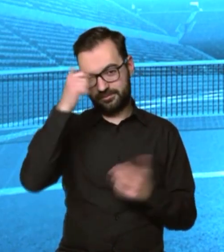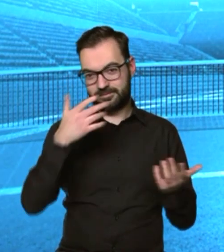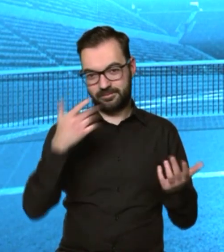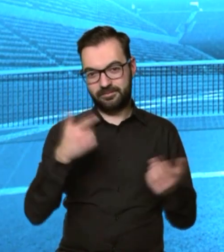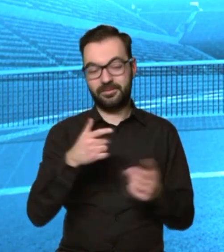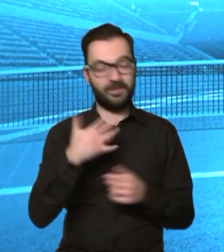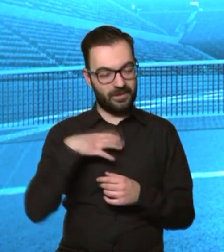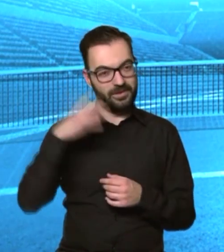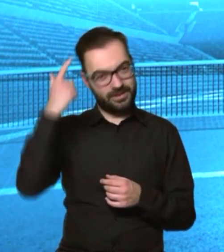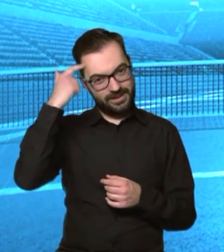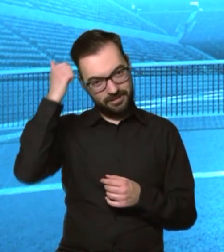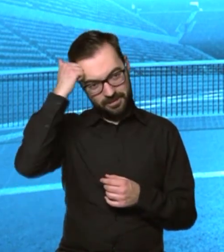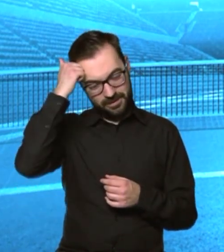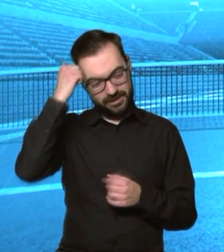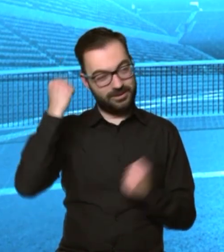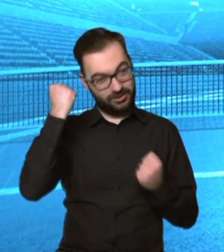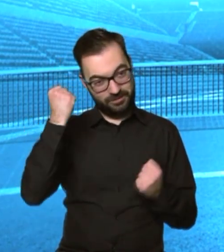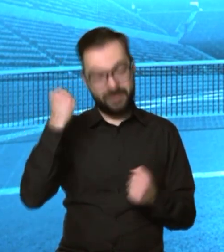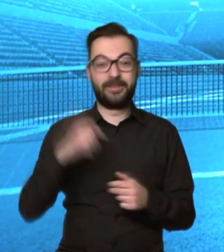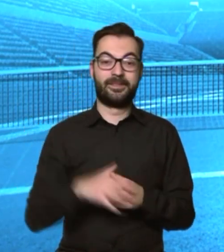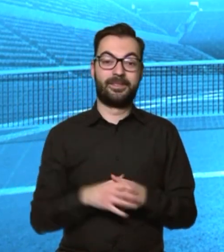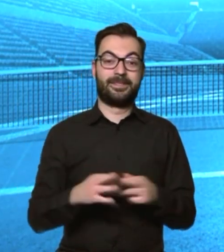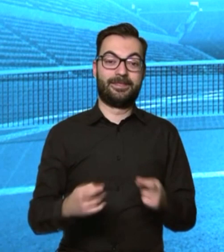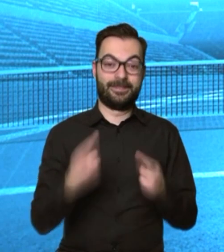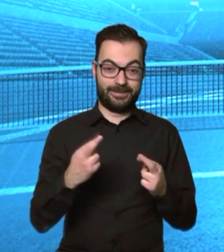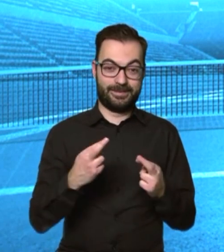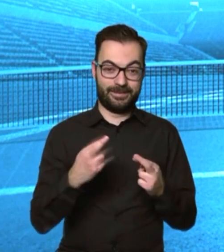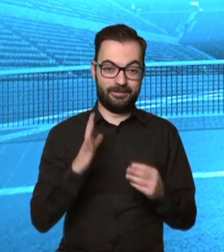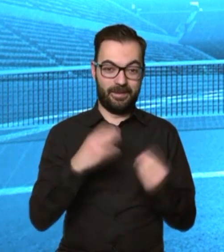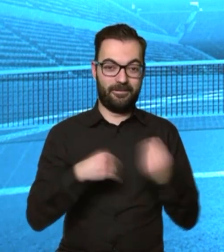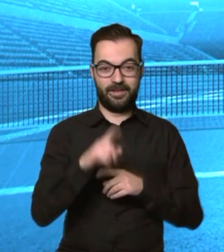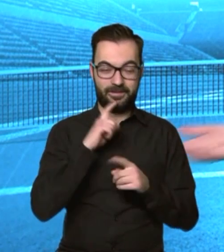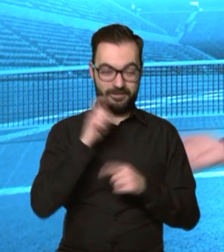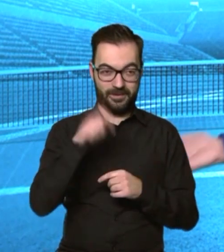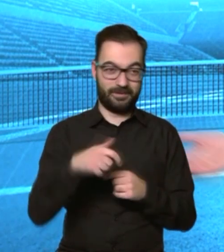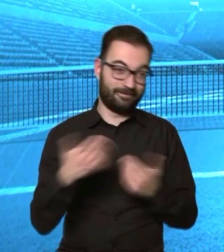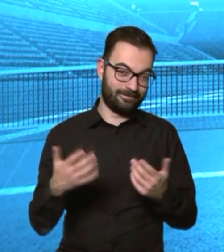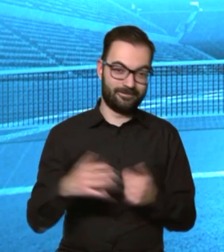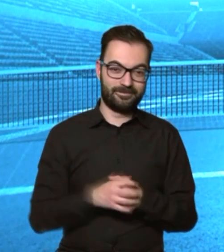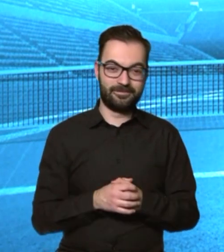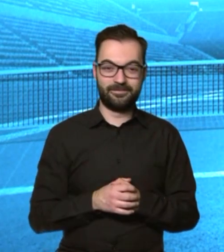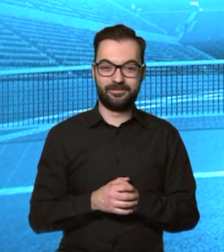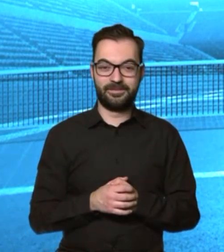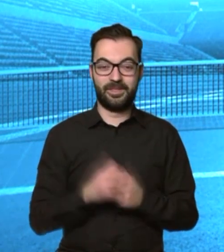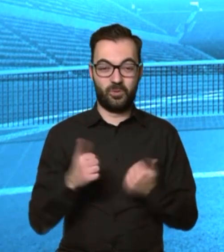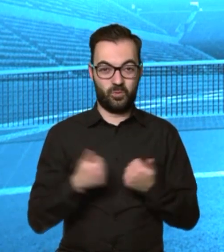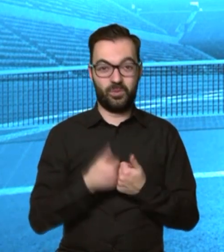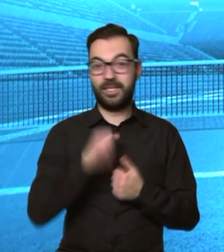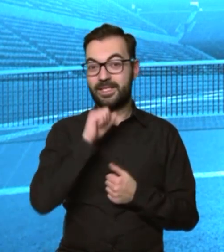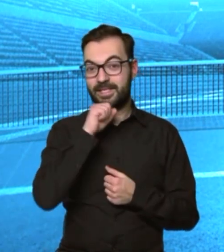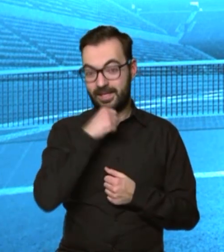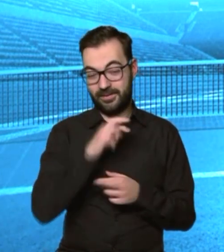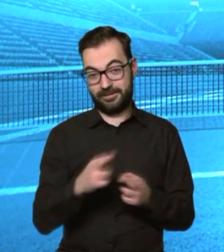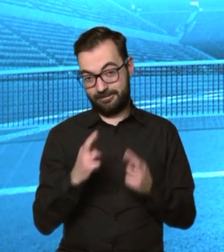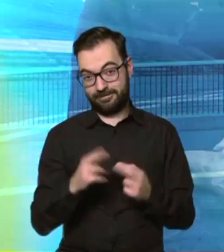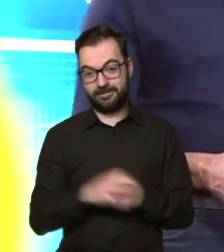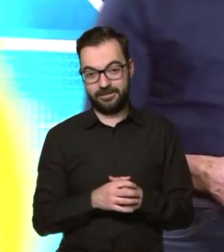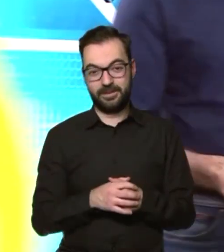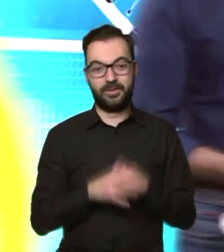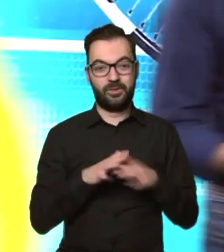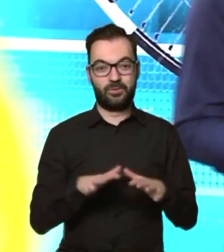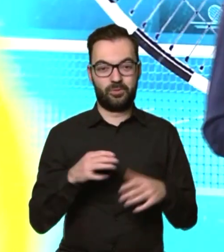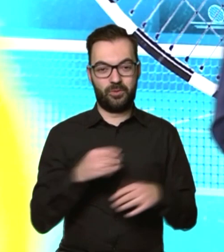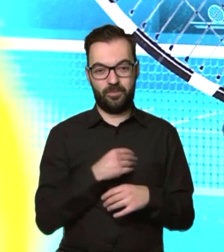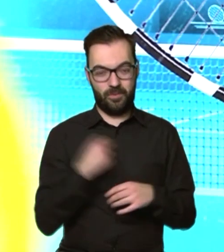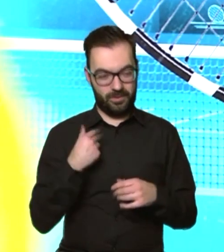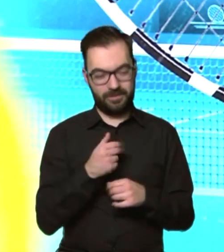które warto na pewno zapamiętać i miejmy nadzieję, że niedługo będziemy mówili o nim w kontekście już tych turniejów seniorskich wielkoszlemowych. Sporo tych